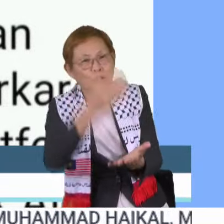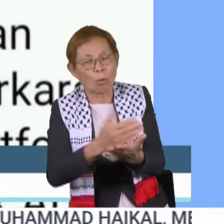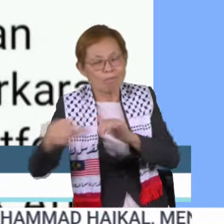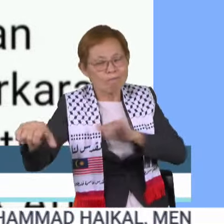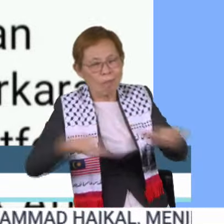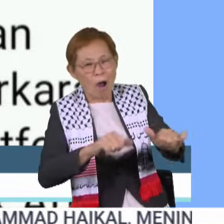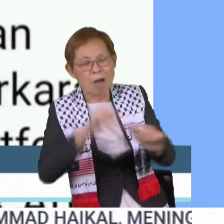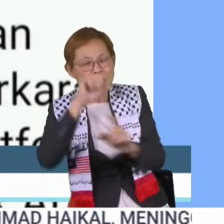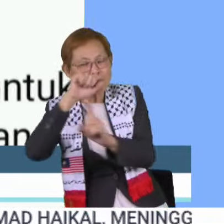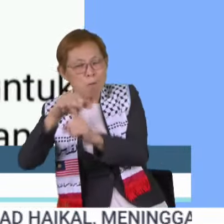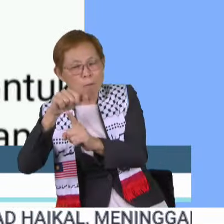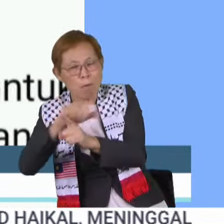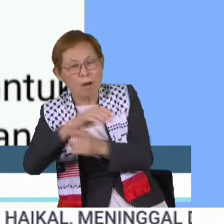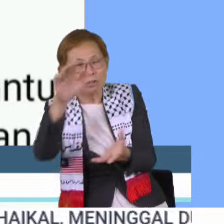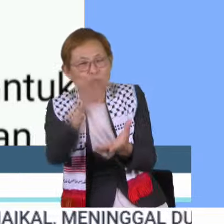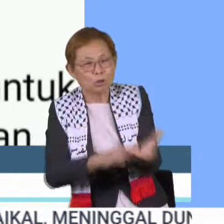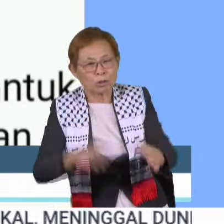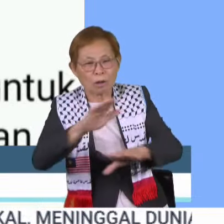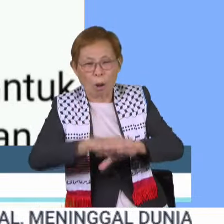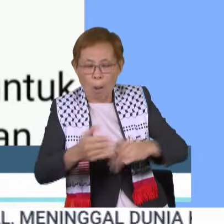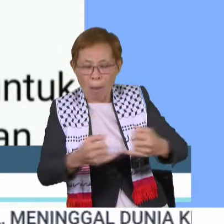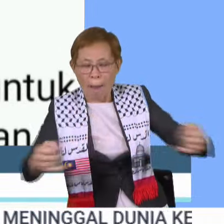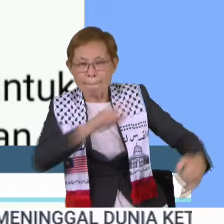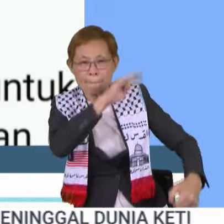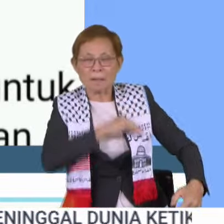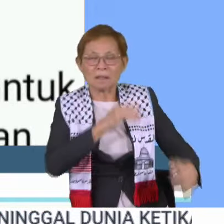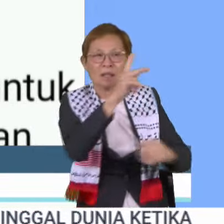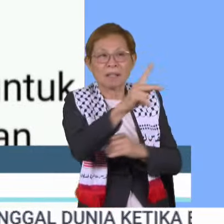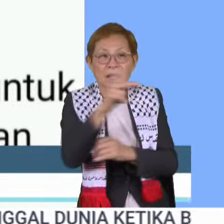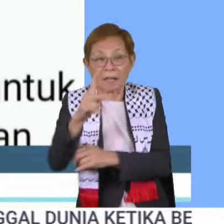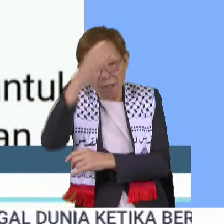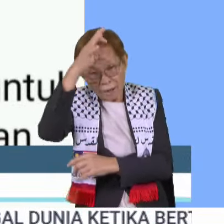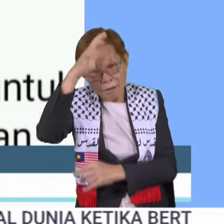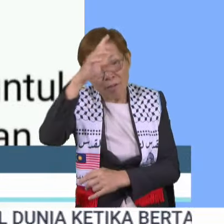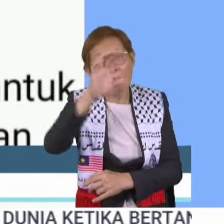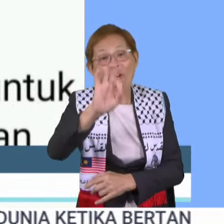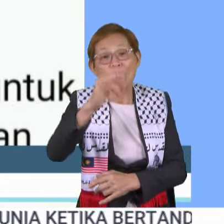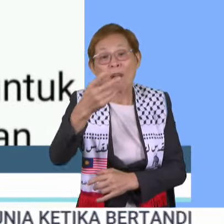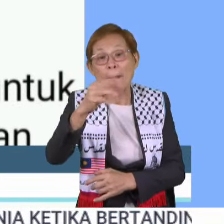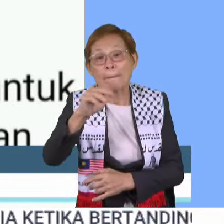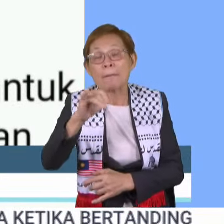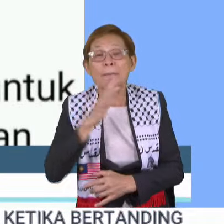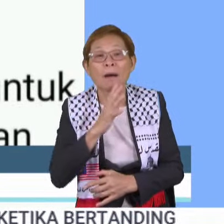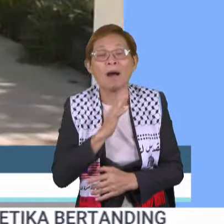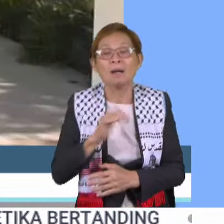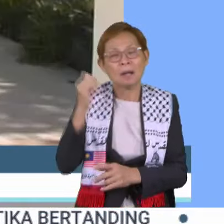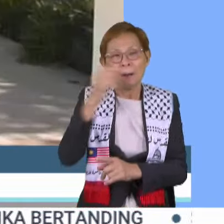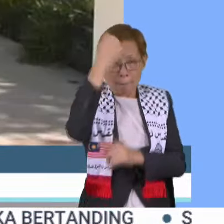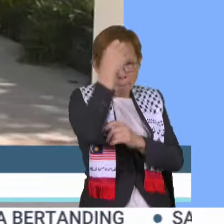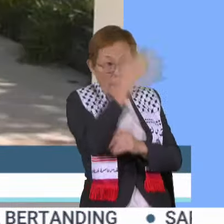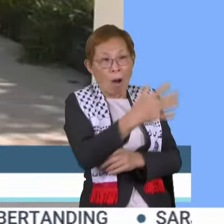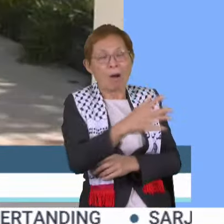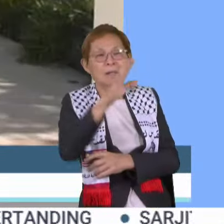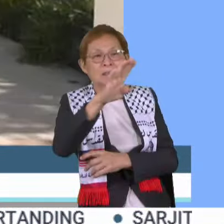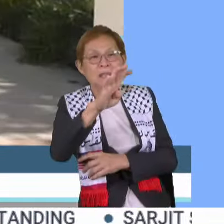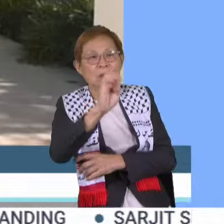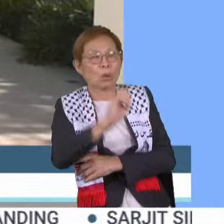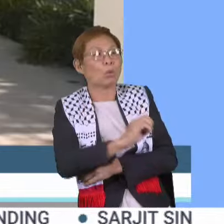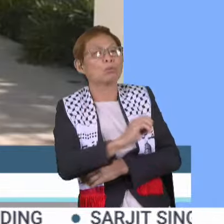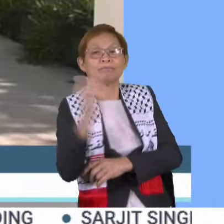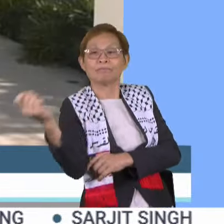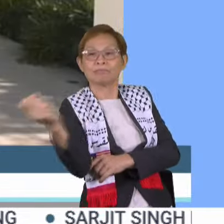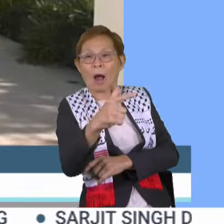aktiviti scam dan Judi dalam talian menteri komunikasi Fahmi Fadil berkata perkara itu dinyatakan sendiri ketua pegawai eksekutif